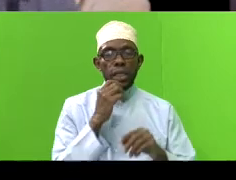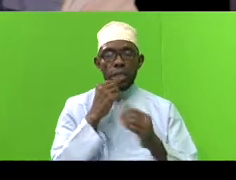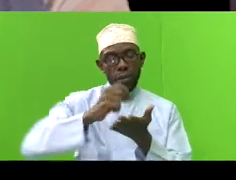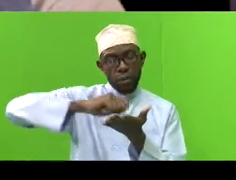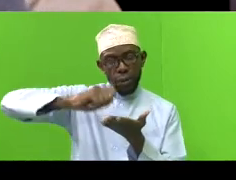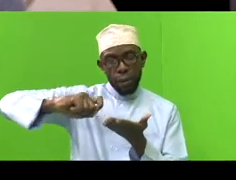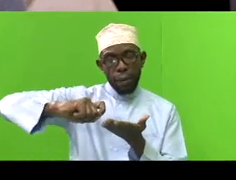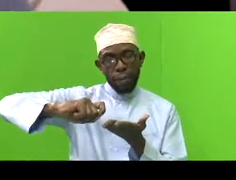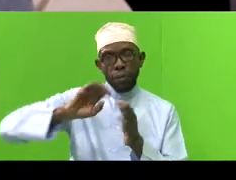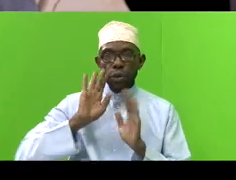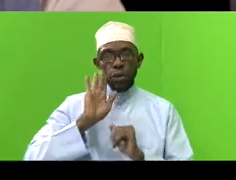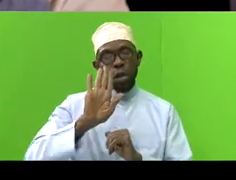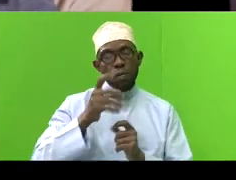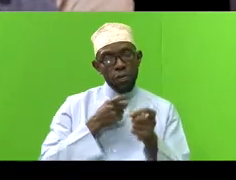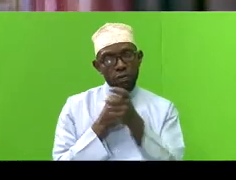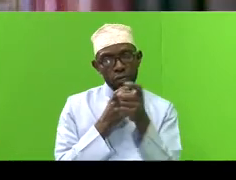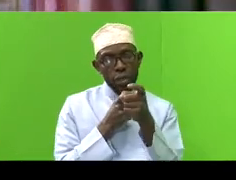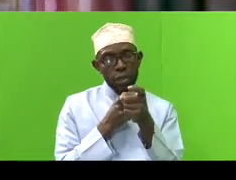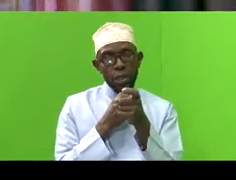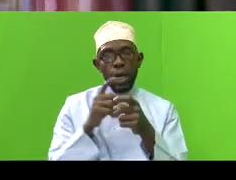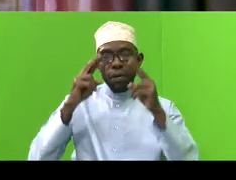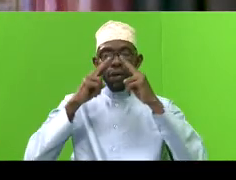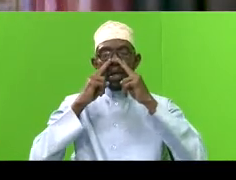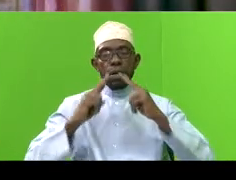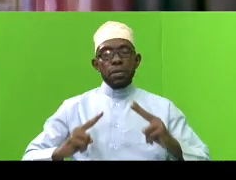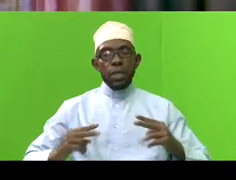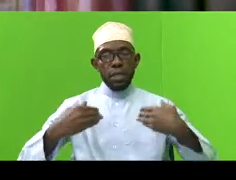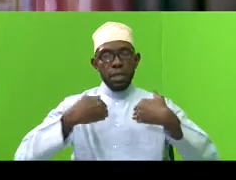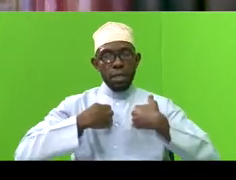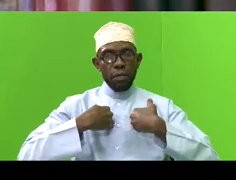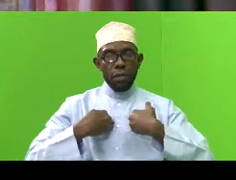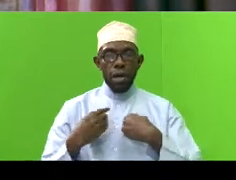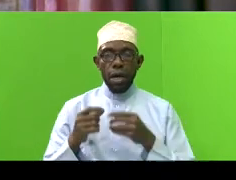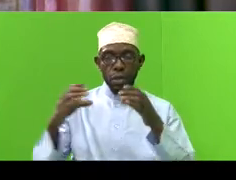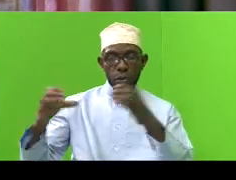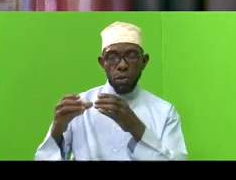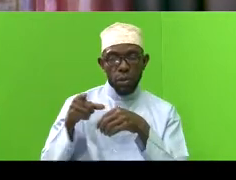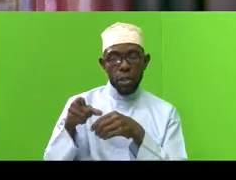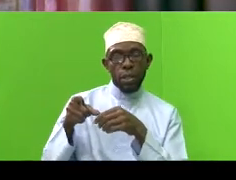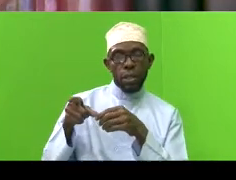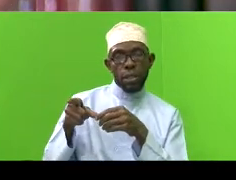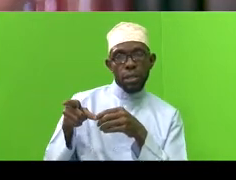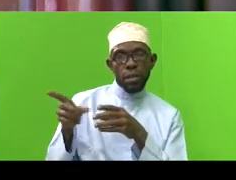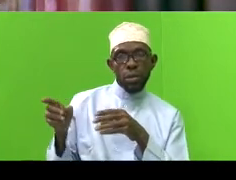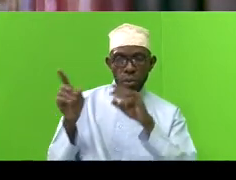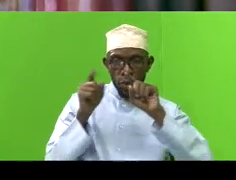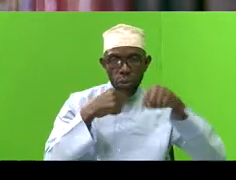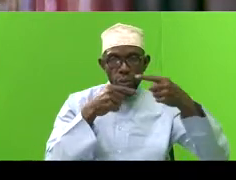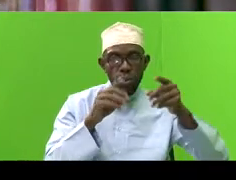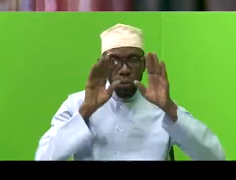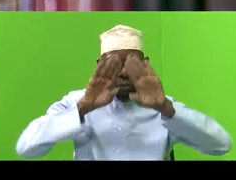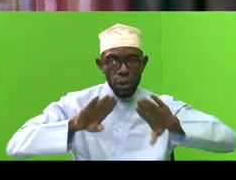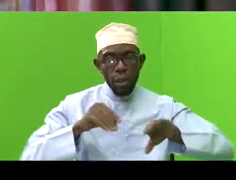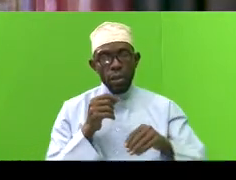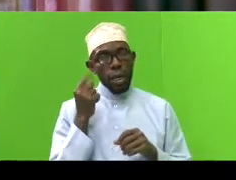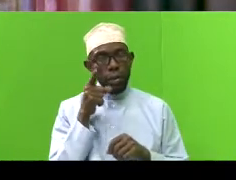huu tuache vita ili kuwe na amani. Sasa wakatoka watu huku wengine wakaenda upande wa Waislamu akawaambia nyinyi